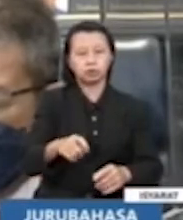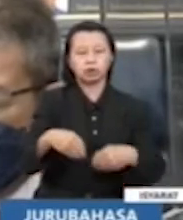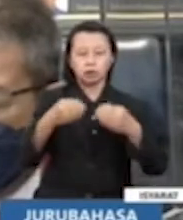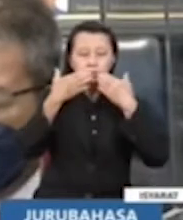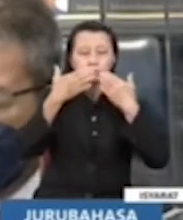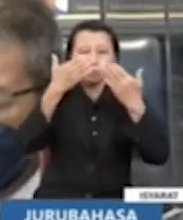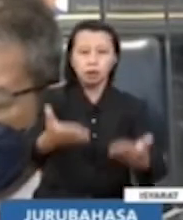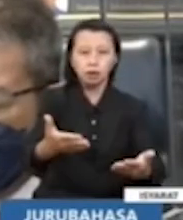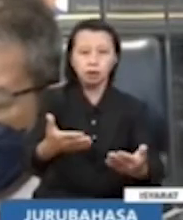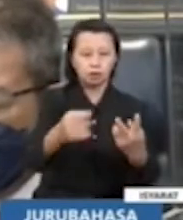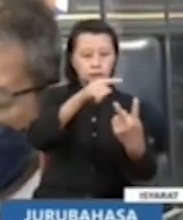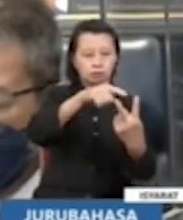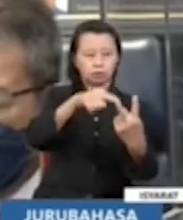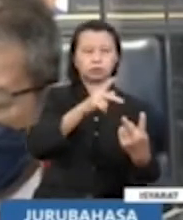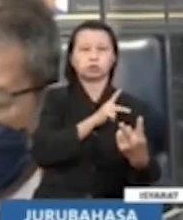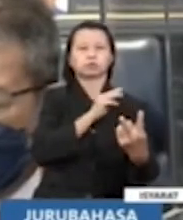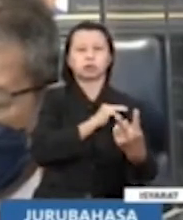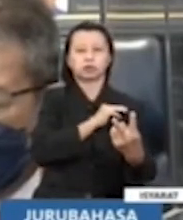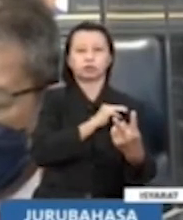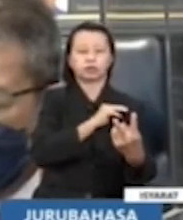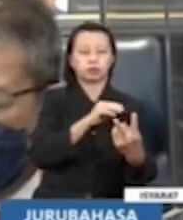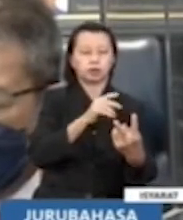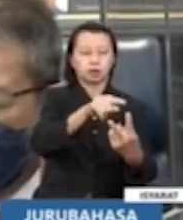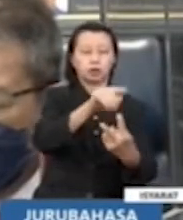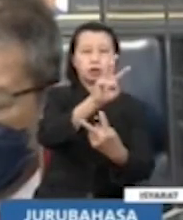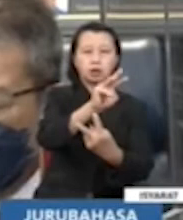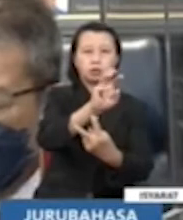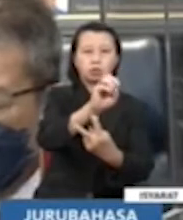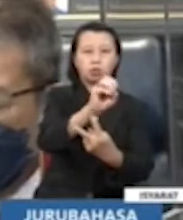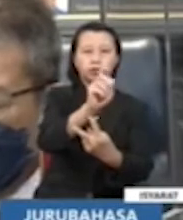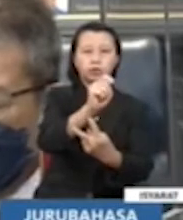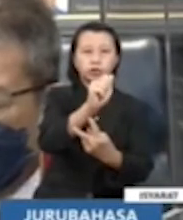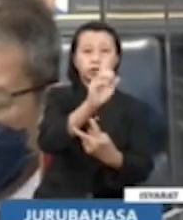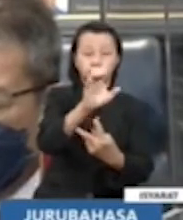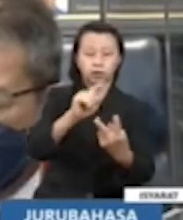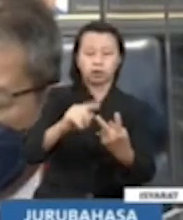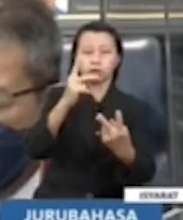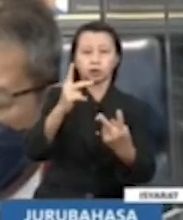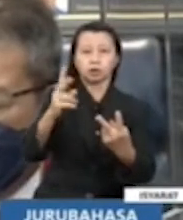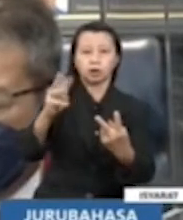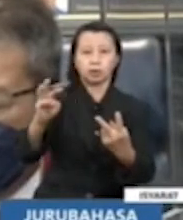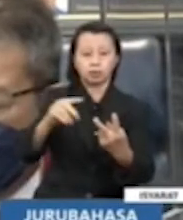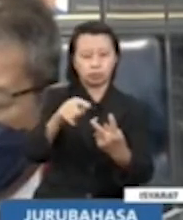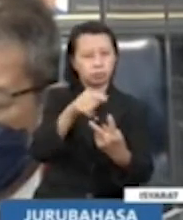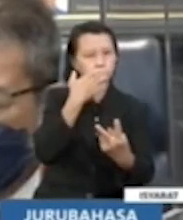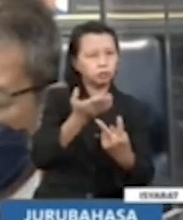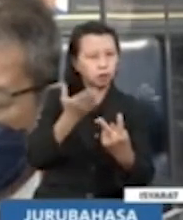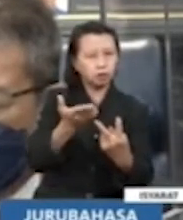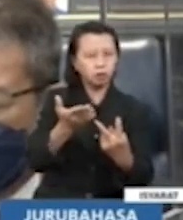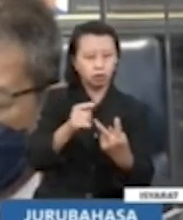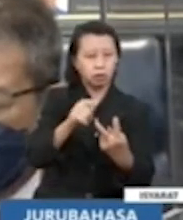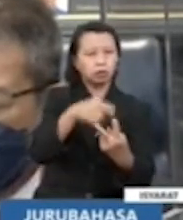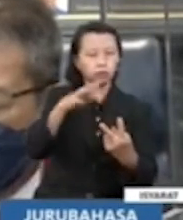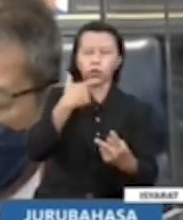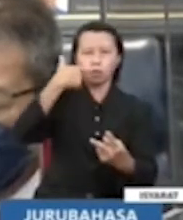terima kasih kepada kedua-dua kementerian yang lain itu, MOTEC dan KKMM, yang sudah adakan libat urus sejak